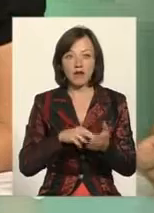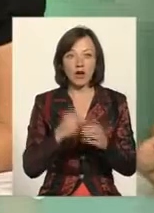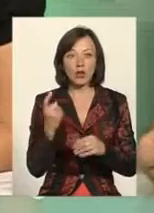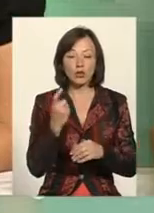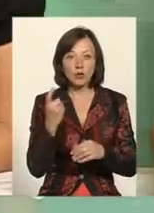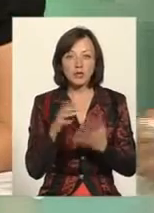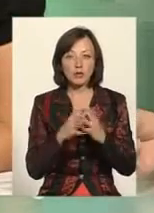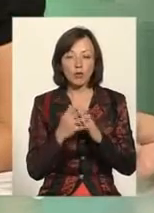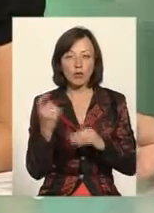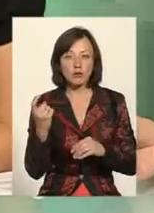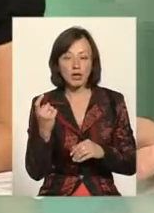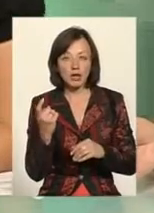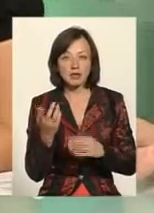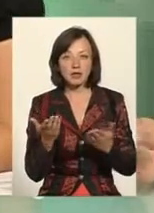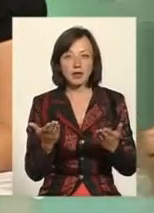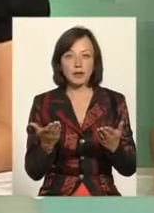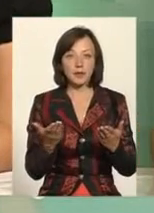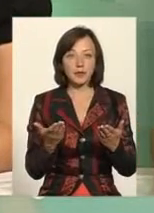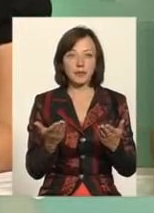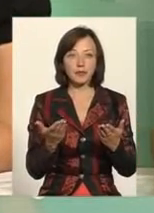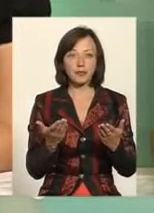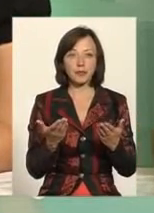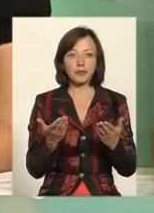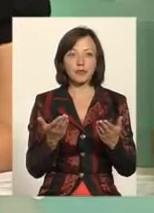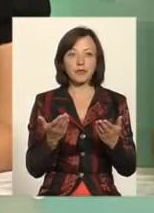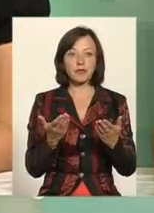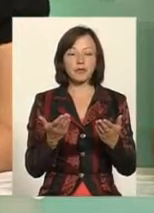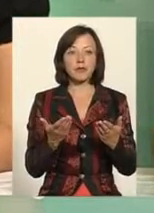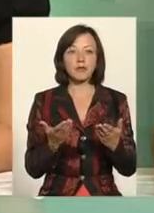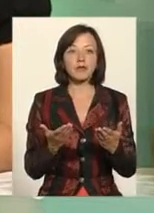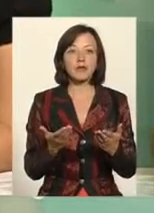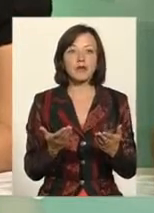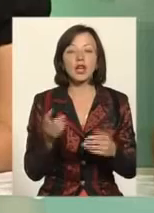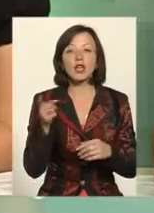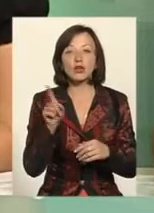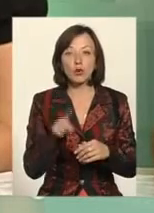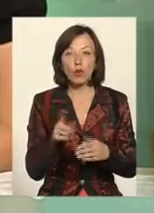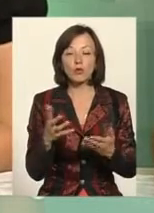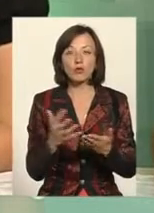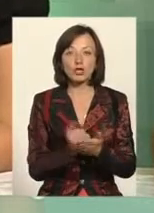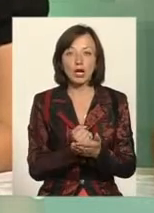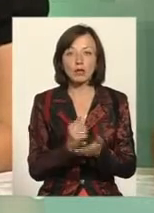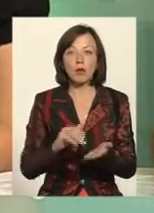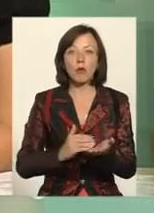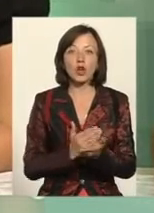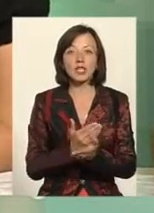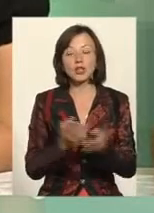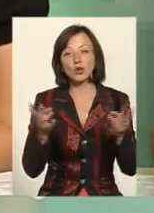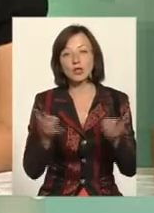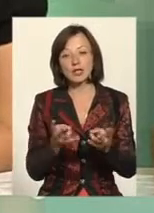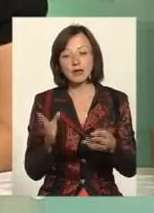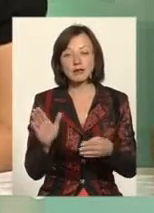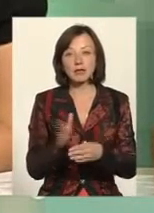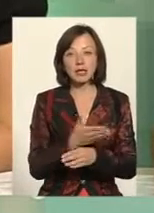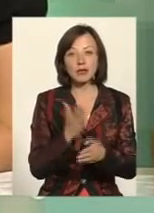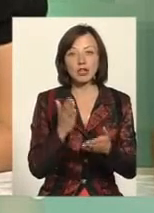сільському власті, бо наш, як говориться, аграрний район. От. І то вона, виходить, політична доцільність змістити його,